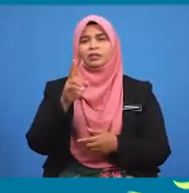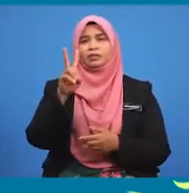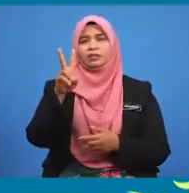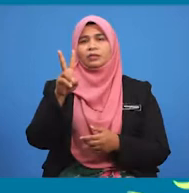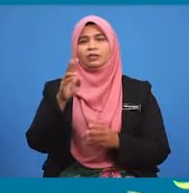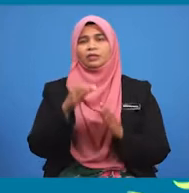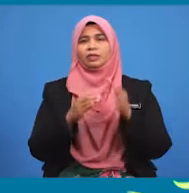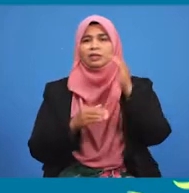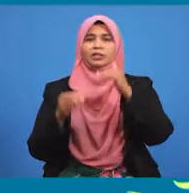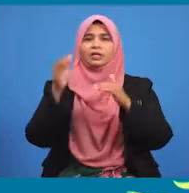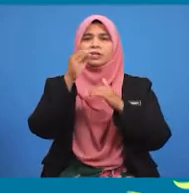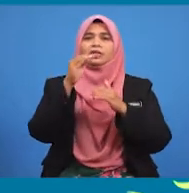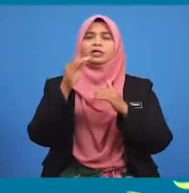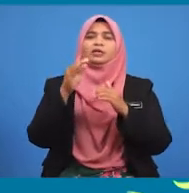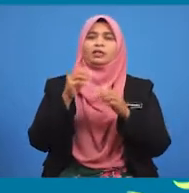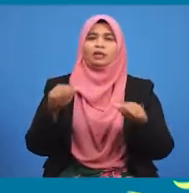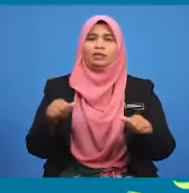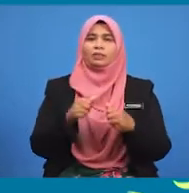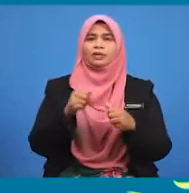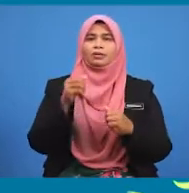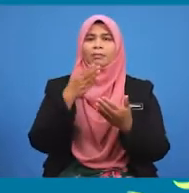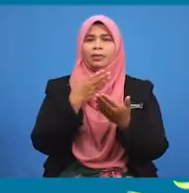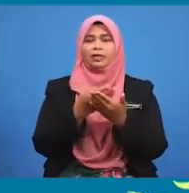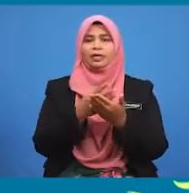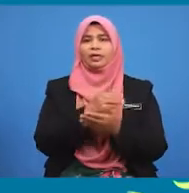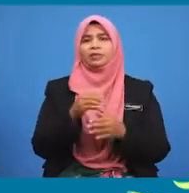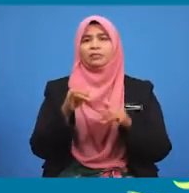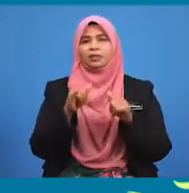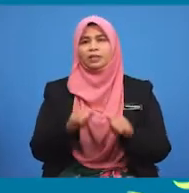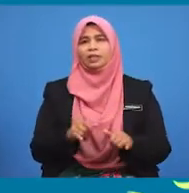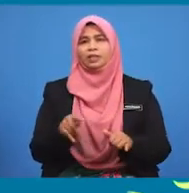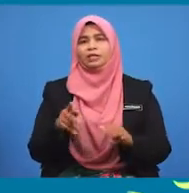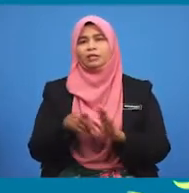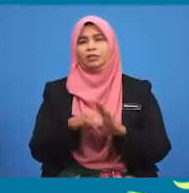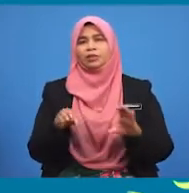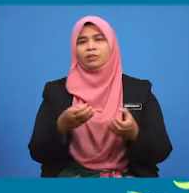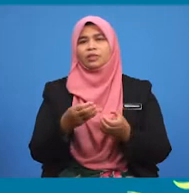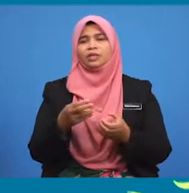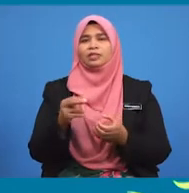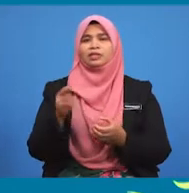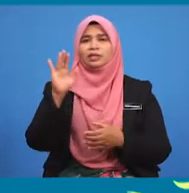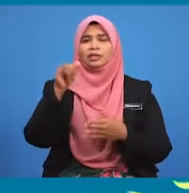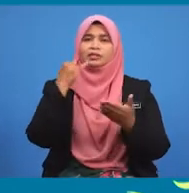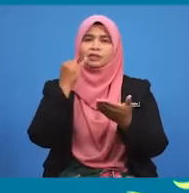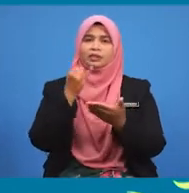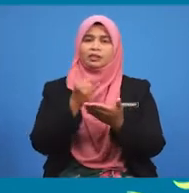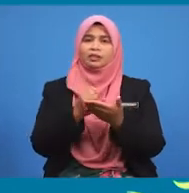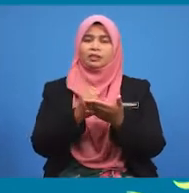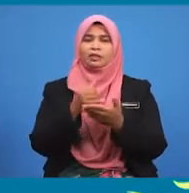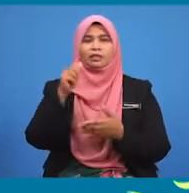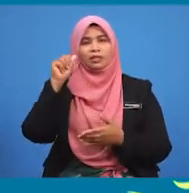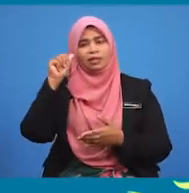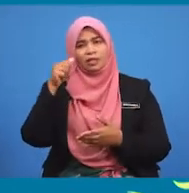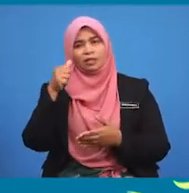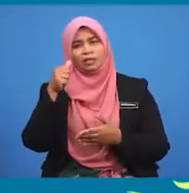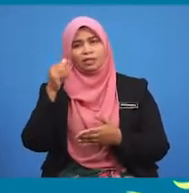amalan soleh, melakukan perkara makruf dan meninggalkan perbuatan mungkar agar iman yang sudah